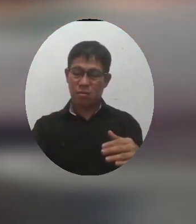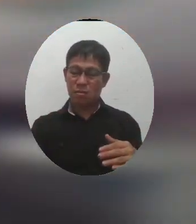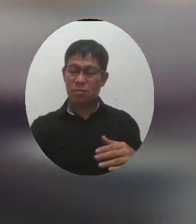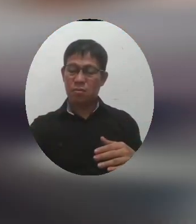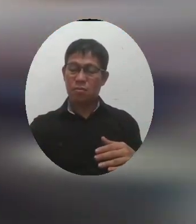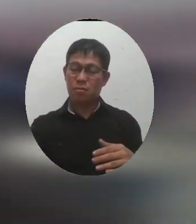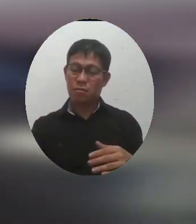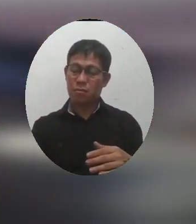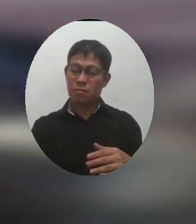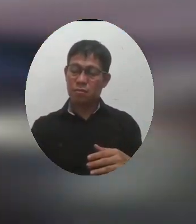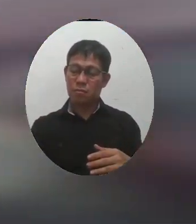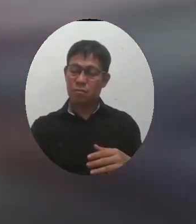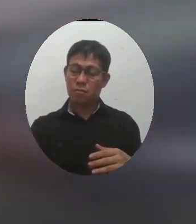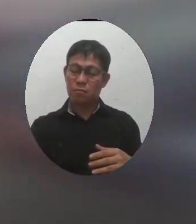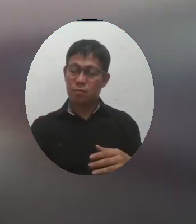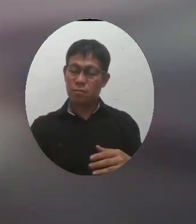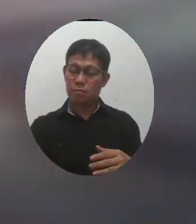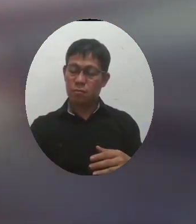Babangga!